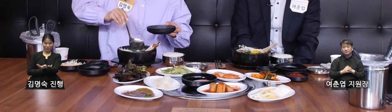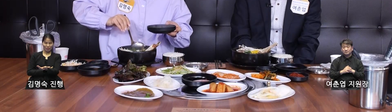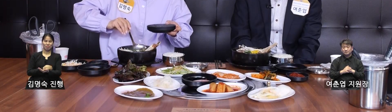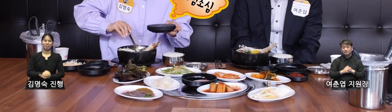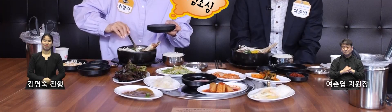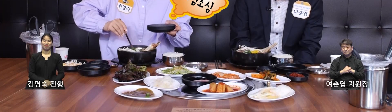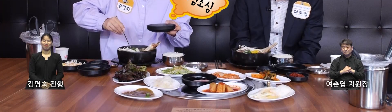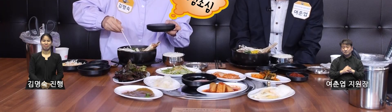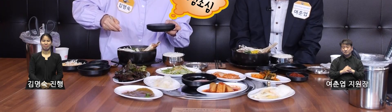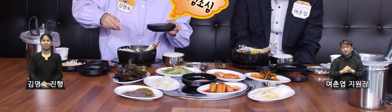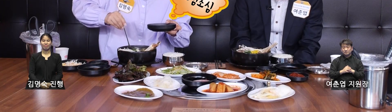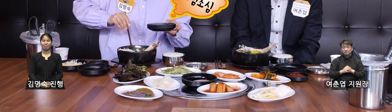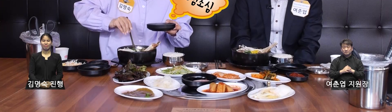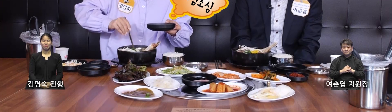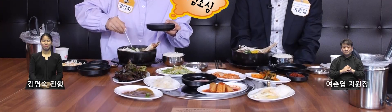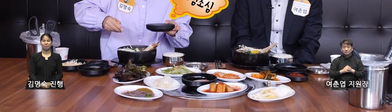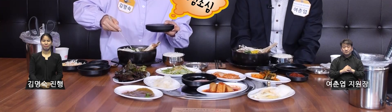사장님께